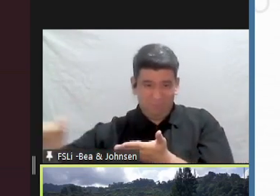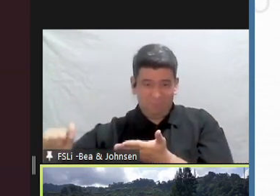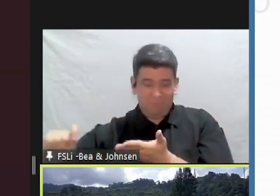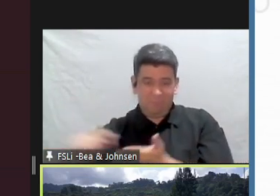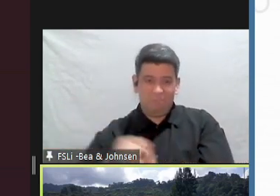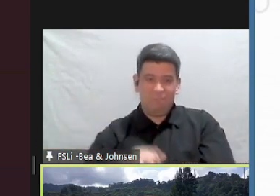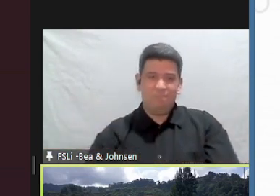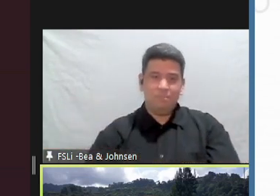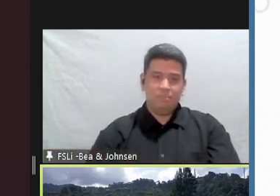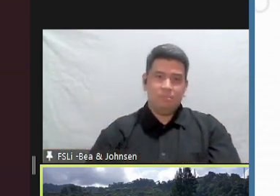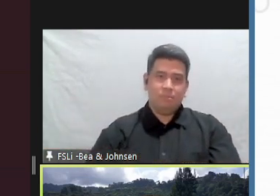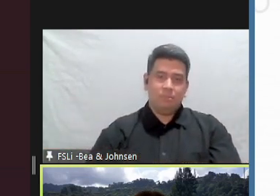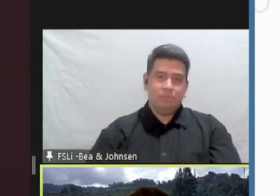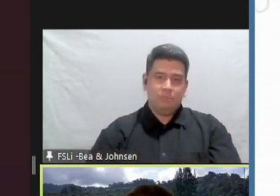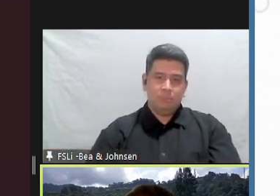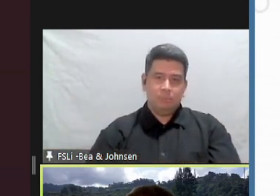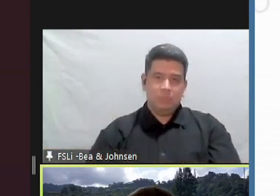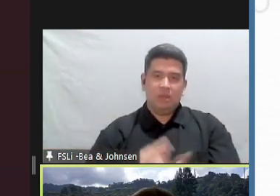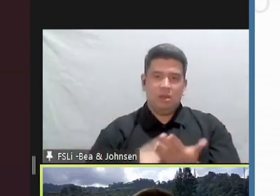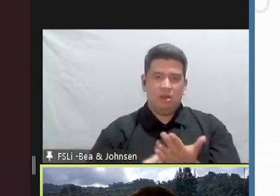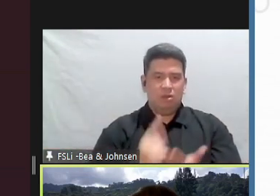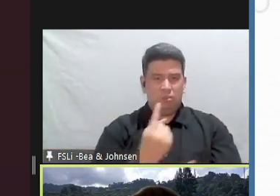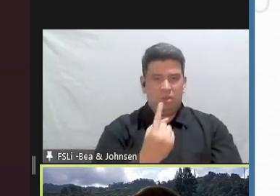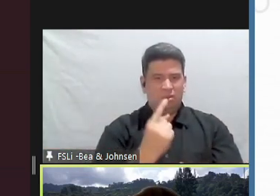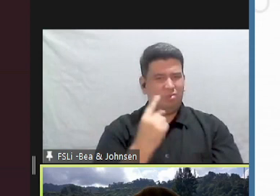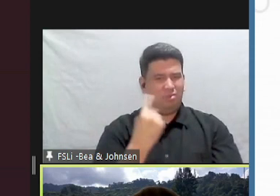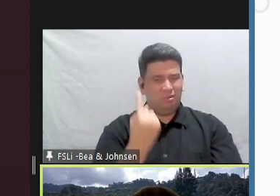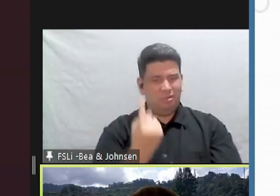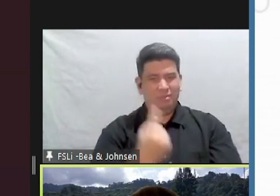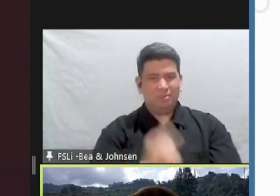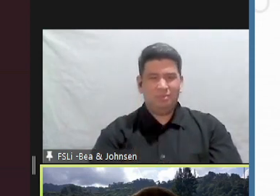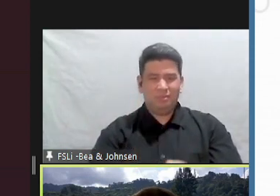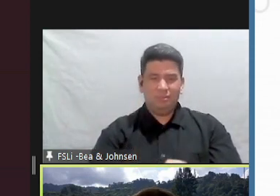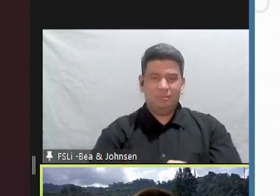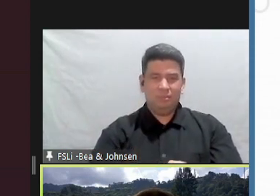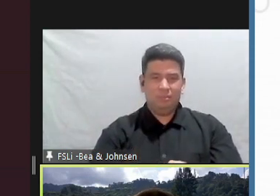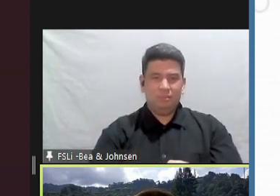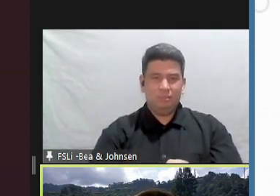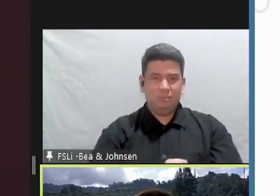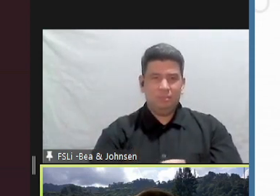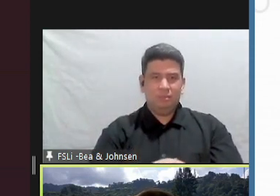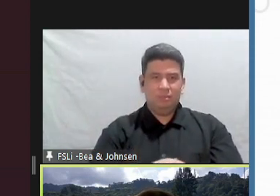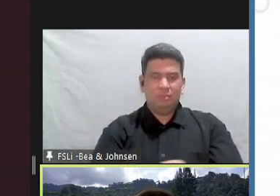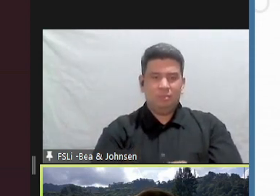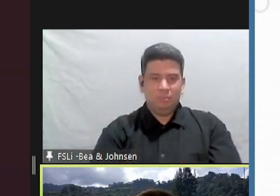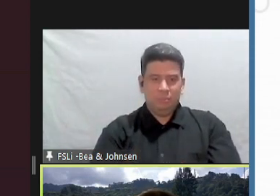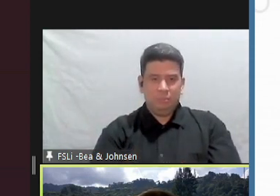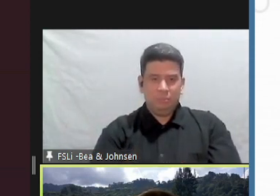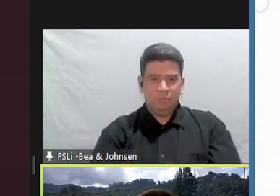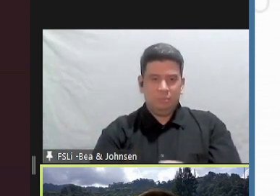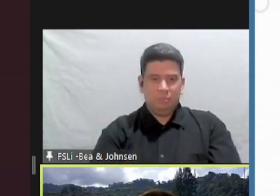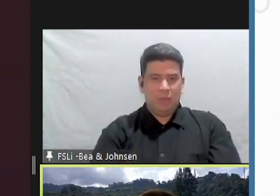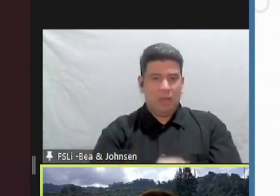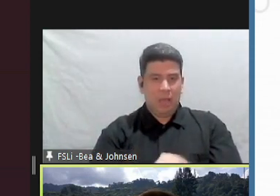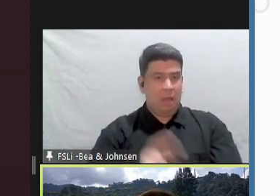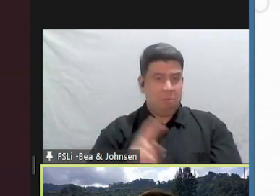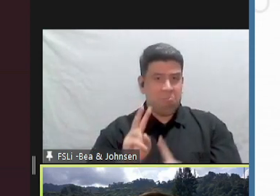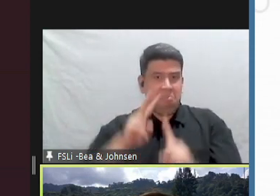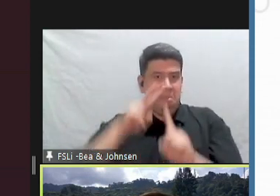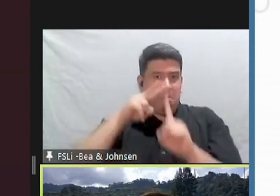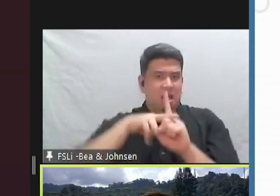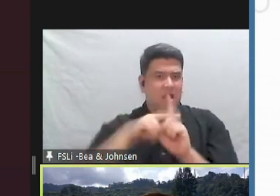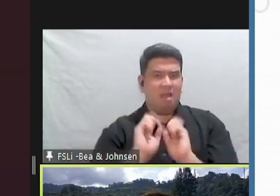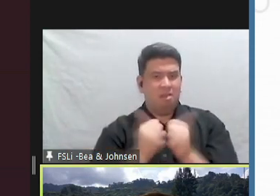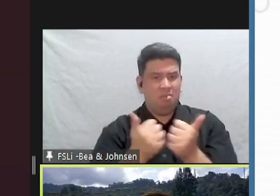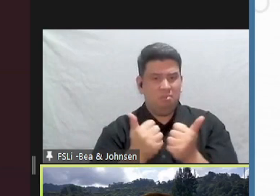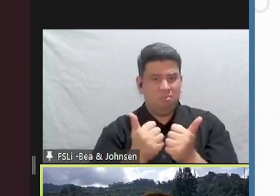na to. At sa grade 1 lang siya, no? So, paano to ipapatupad? Tignan natin, ano? Maintindihan kaya ng mga guro?